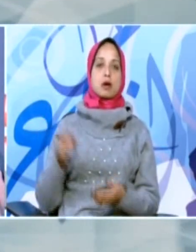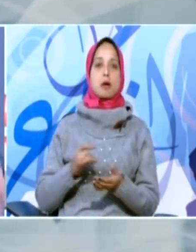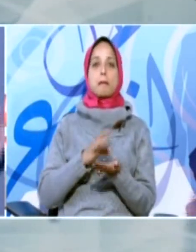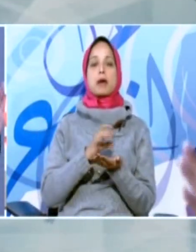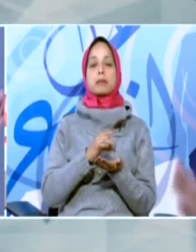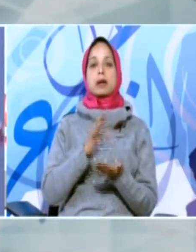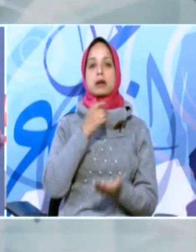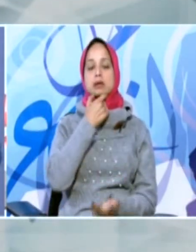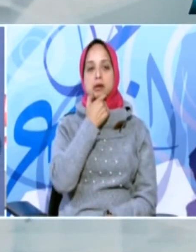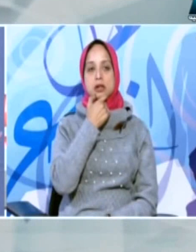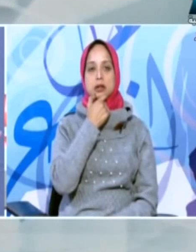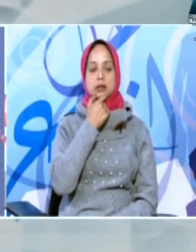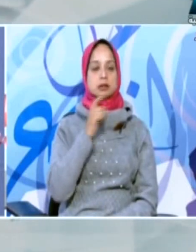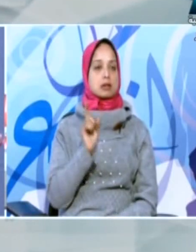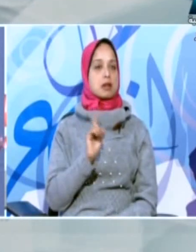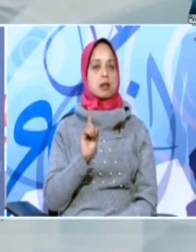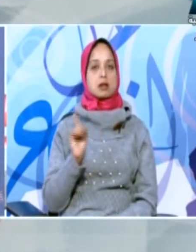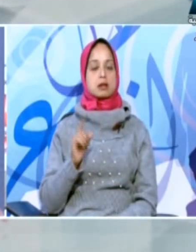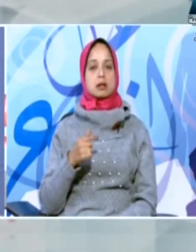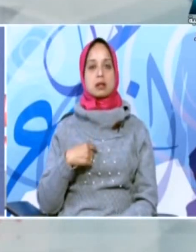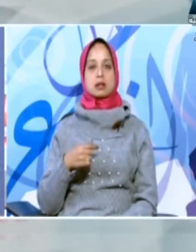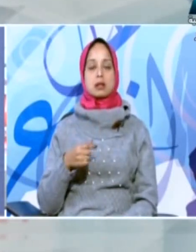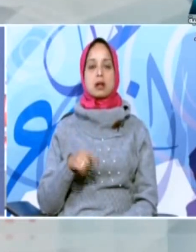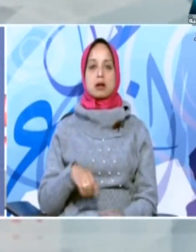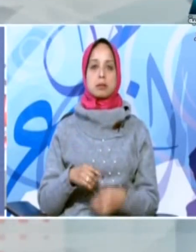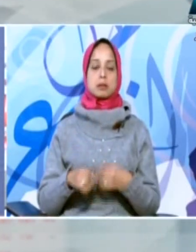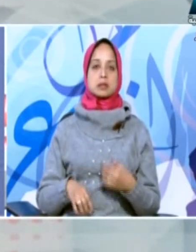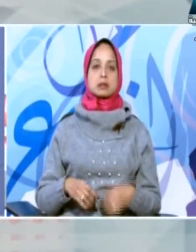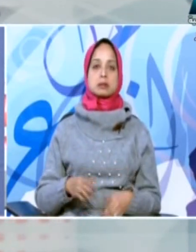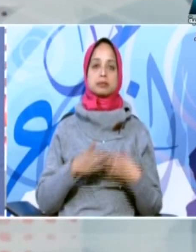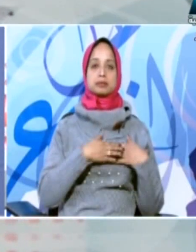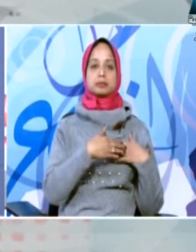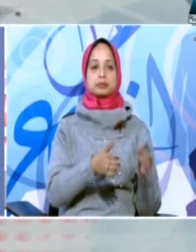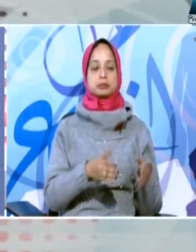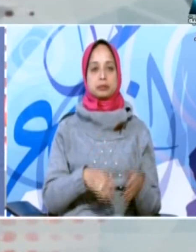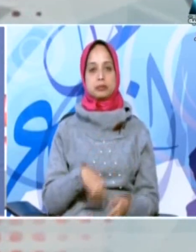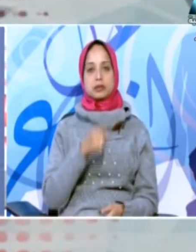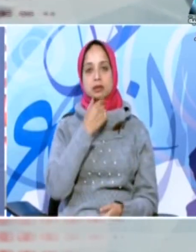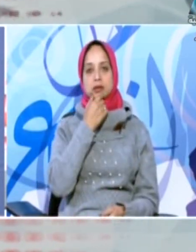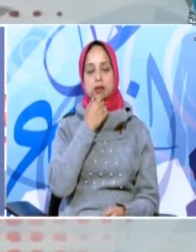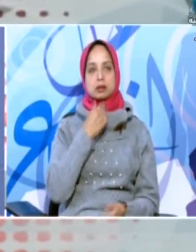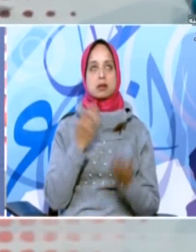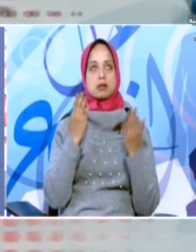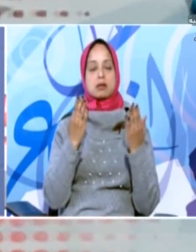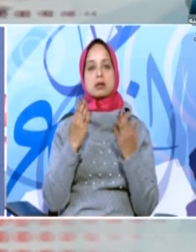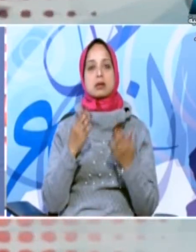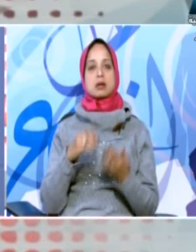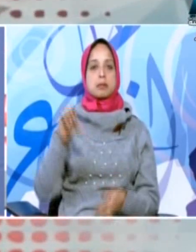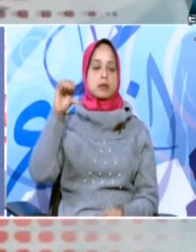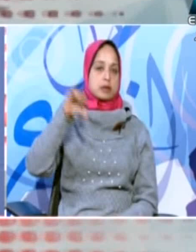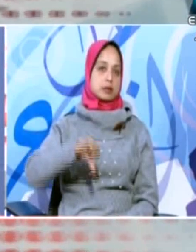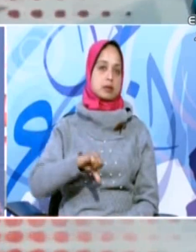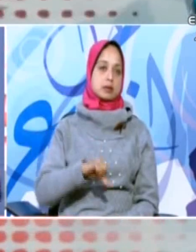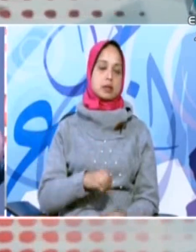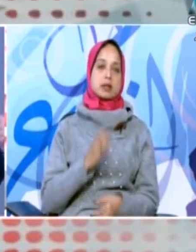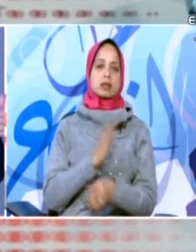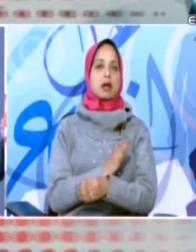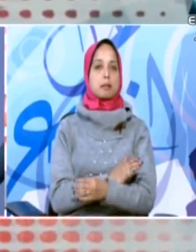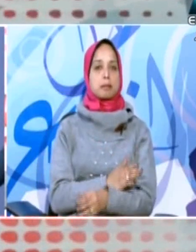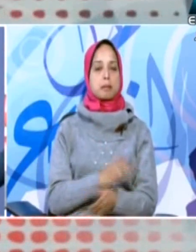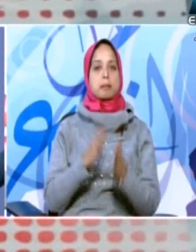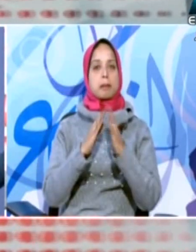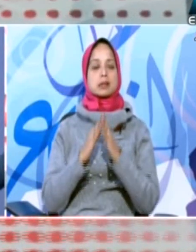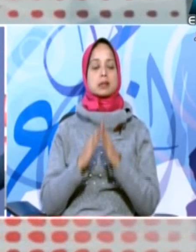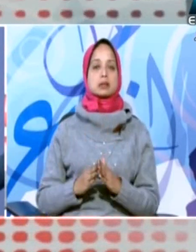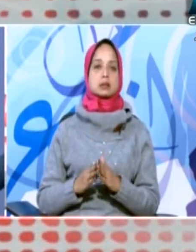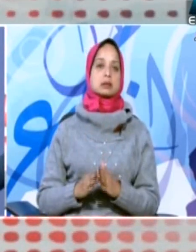هتقعد هي، هو ده على اعتقاء. احنا كارهين انجلترا، احنا بنساعد انجلترا، بتقول يا رب تخسر للعذاب اللي شفناه معاها. لما حرك